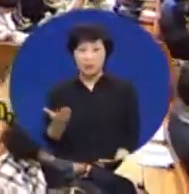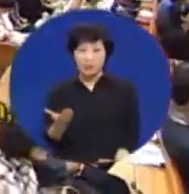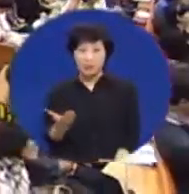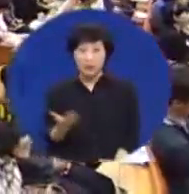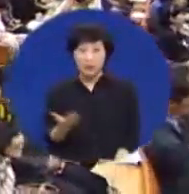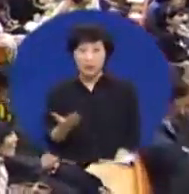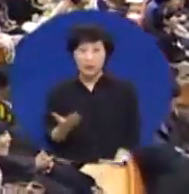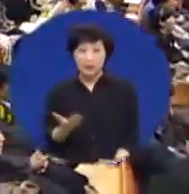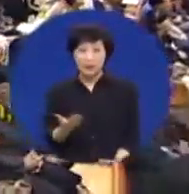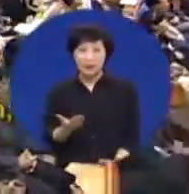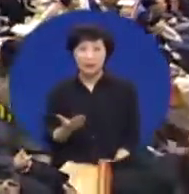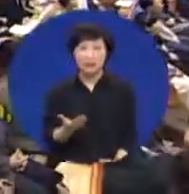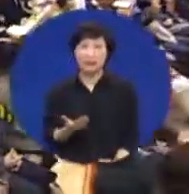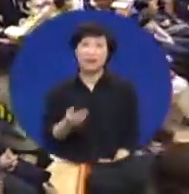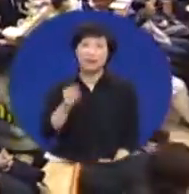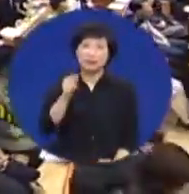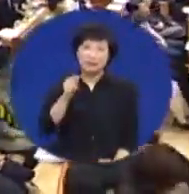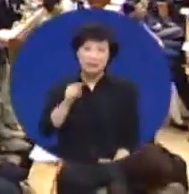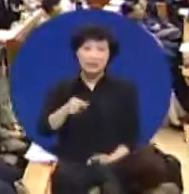무엇이냐